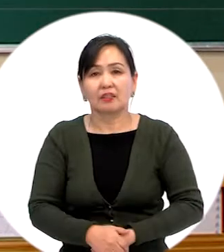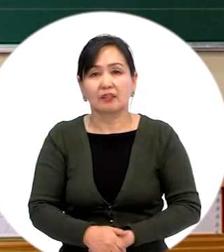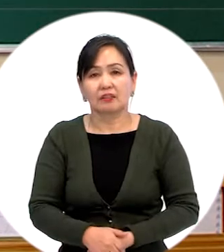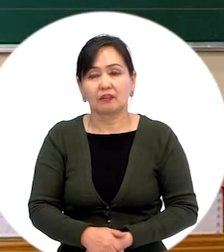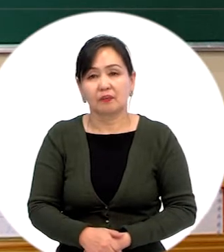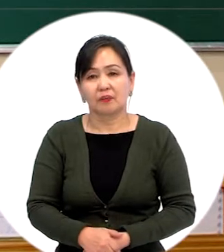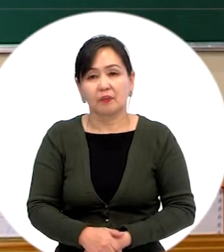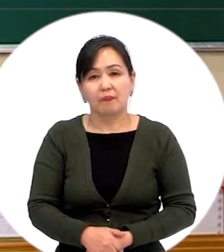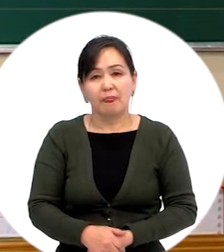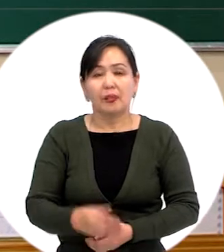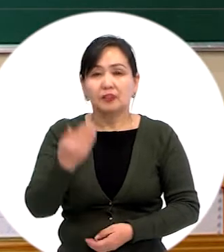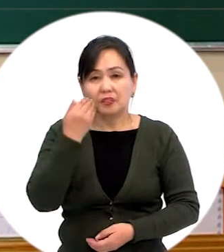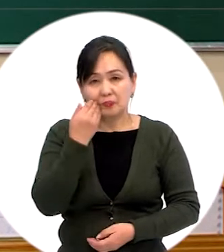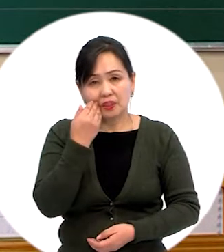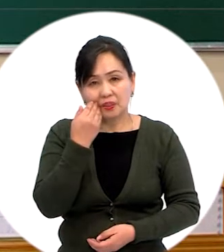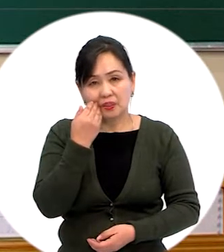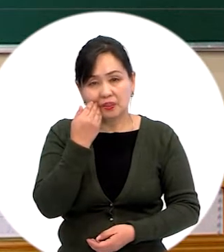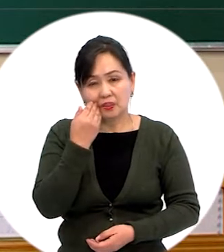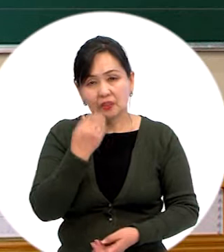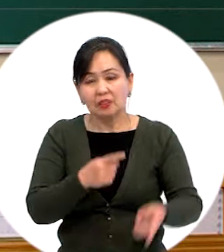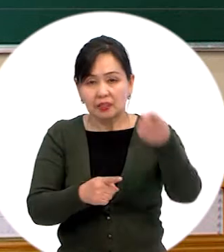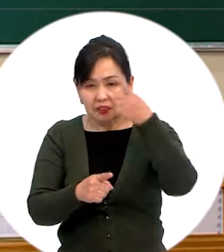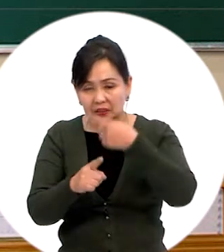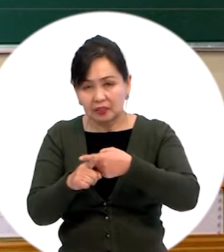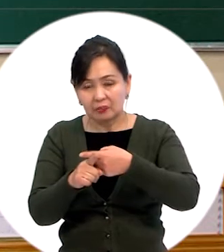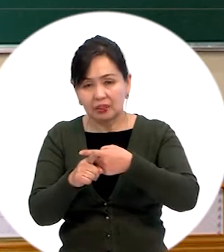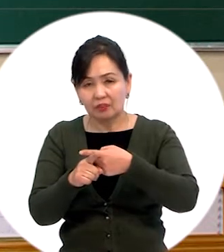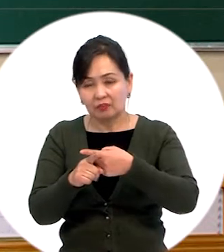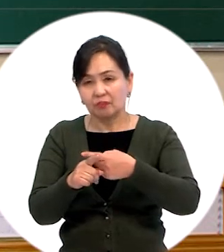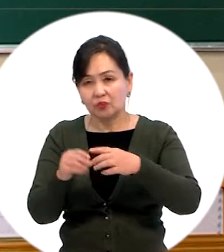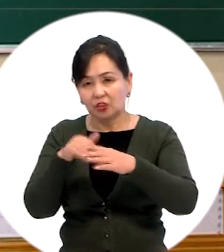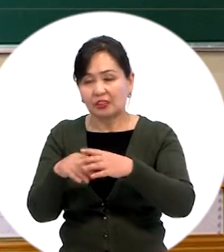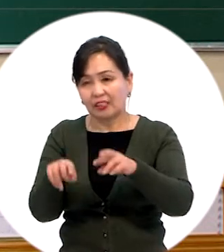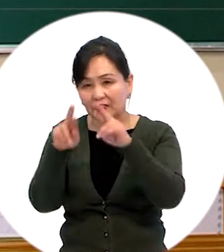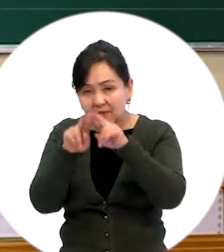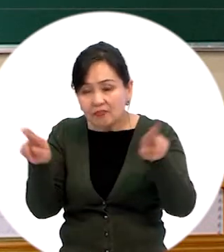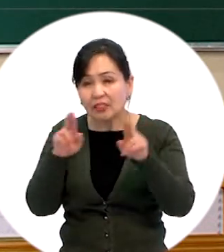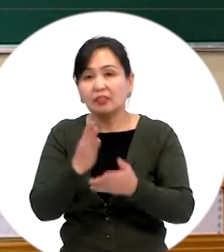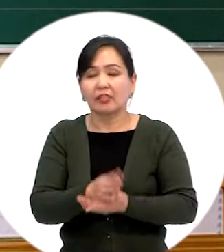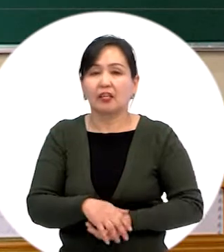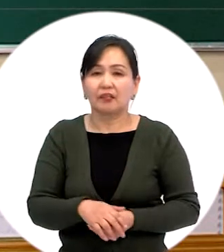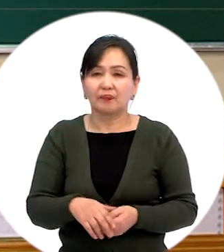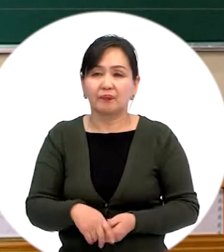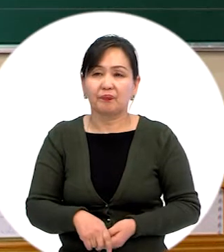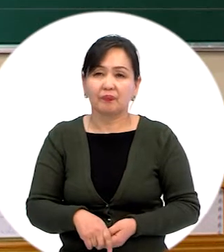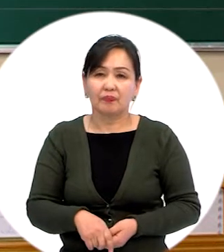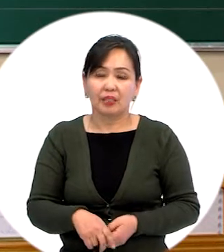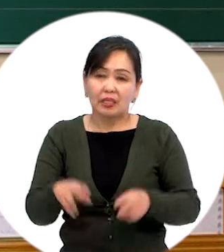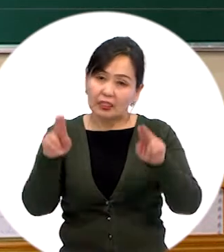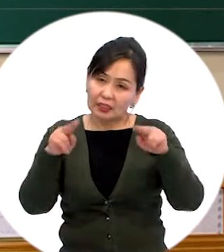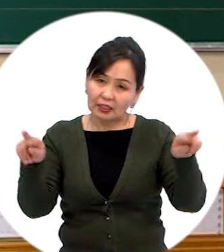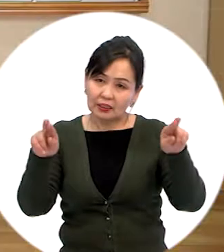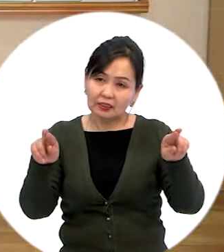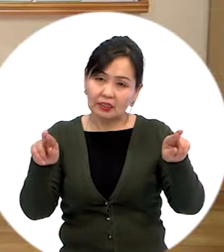бүгдээрээ жимсээ дахин дотор нь ялгая. За, ялгахдаа ангилахдаа